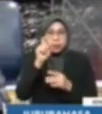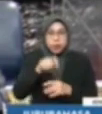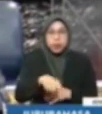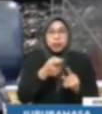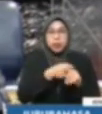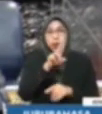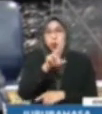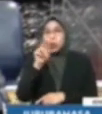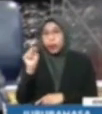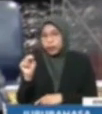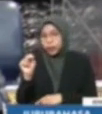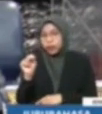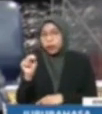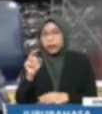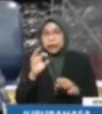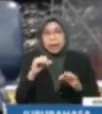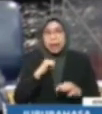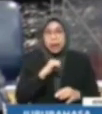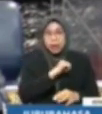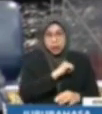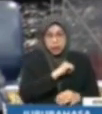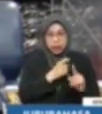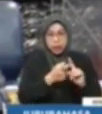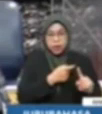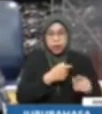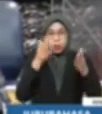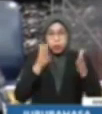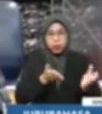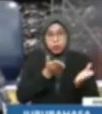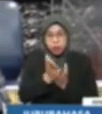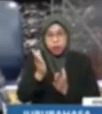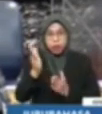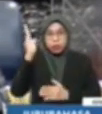United Nations. Dan sebagai ahli Human Rights Council, kita sudah